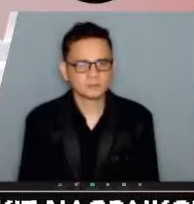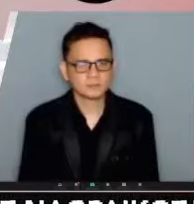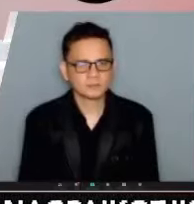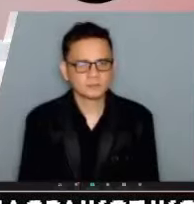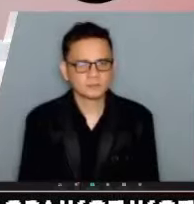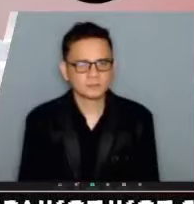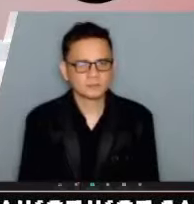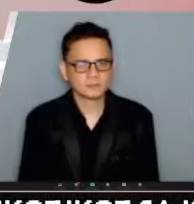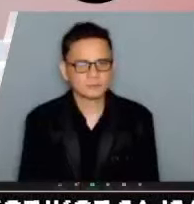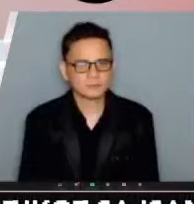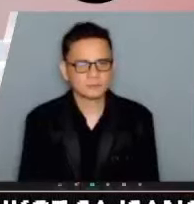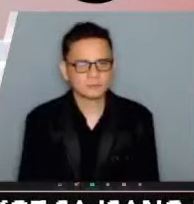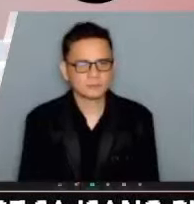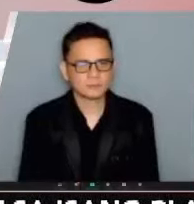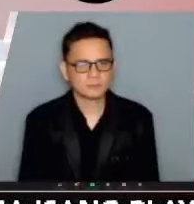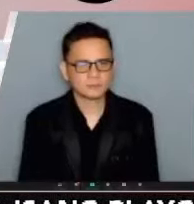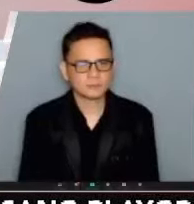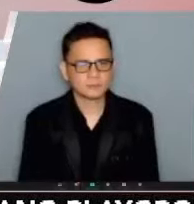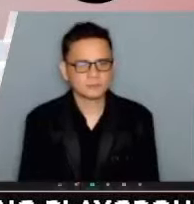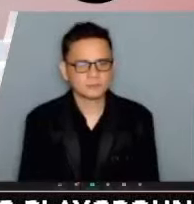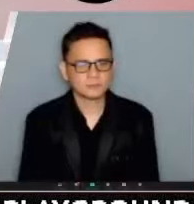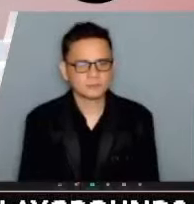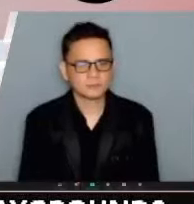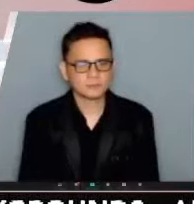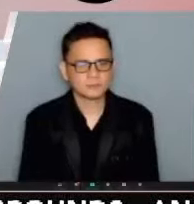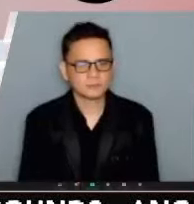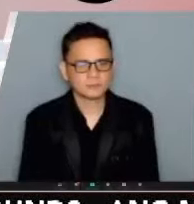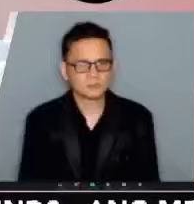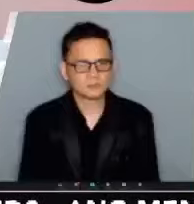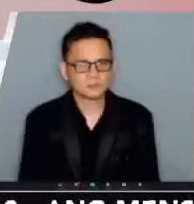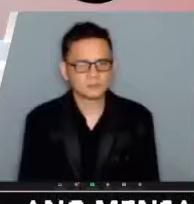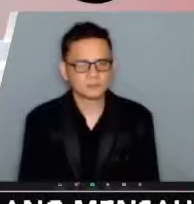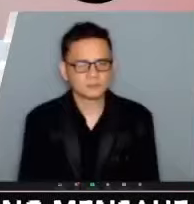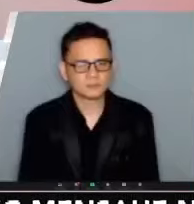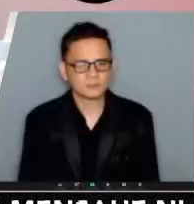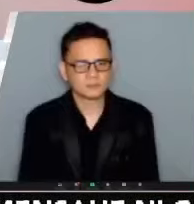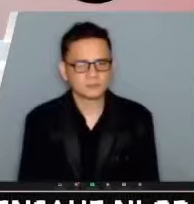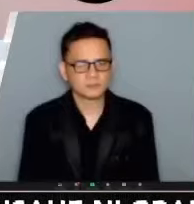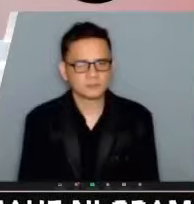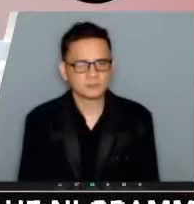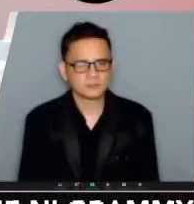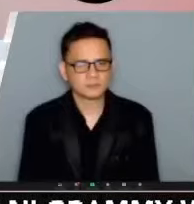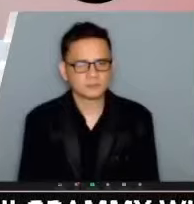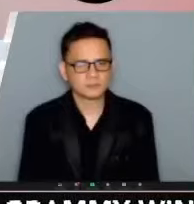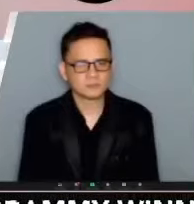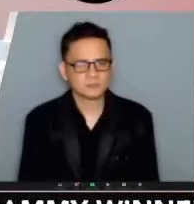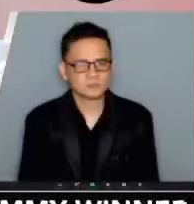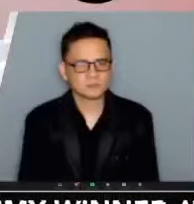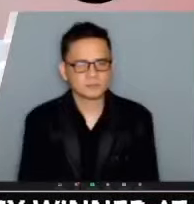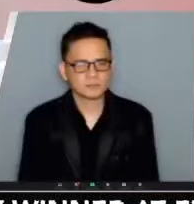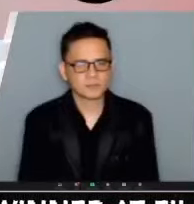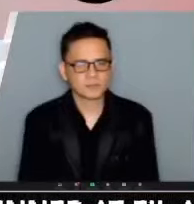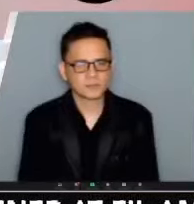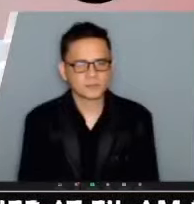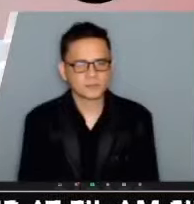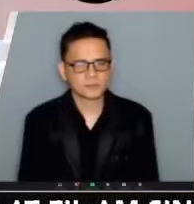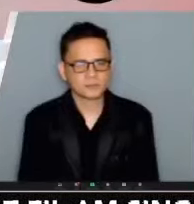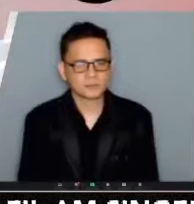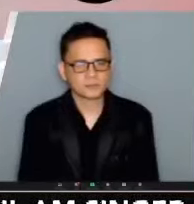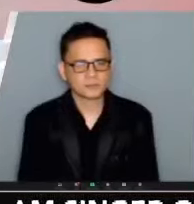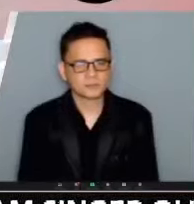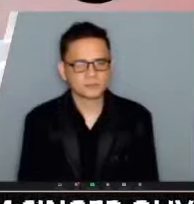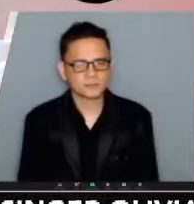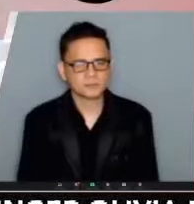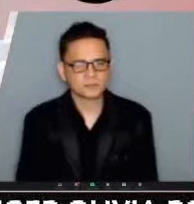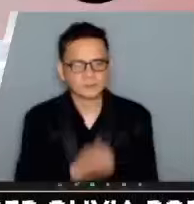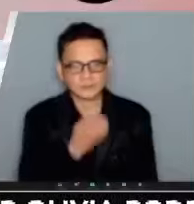doon, pinangako na ng Lebanon government na pinisa nila yung pag-release. Kaya ngayon, mayroong mga